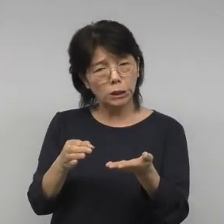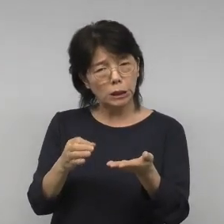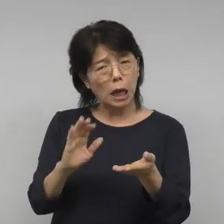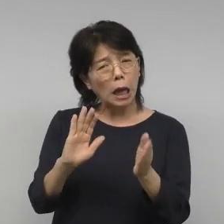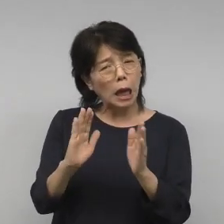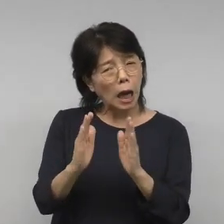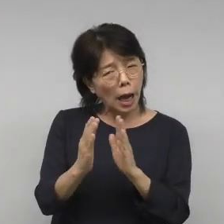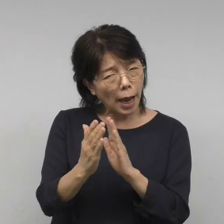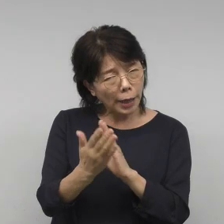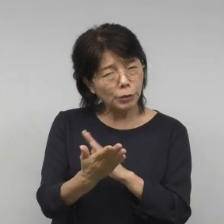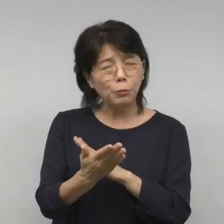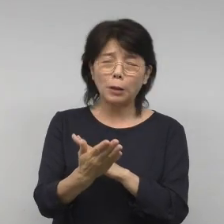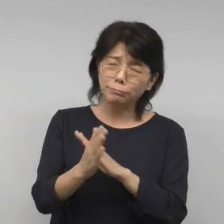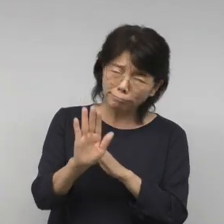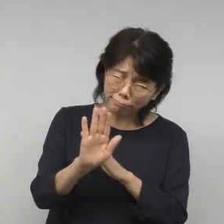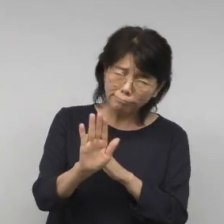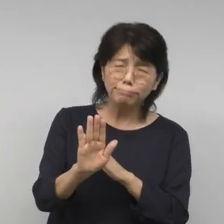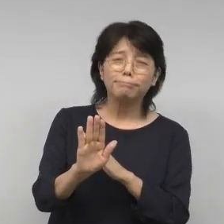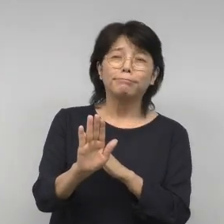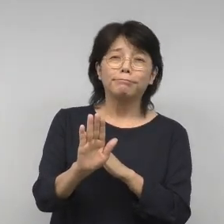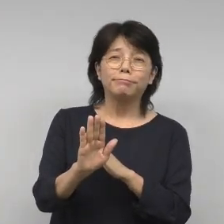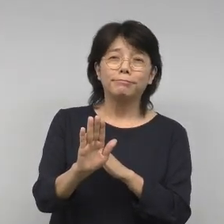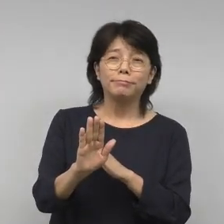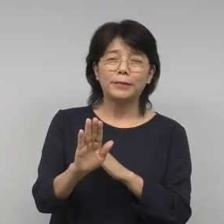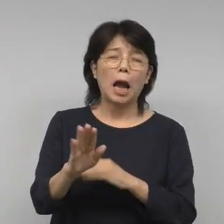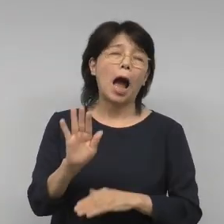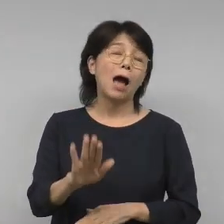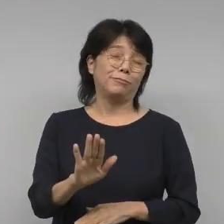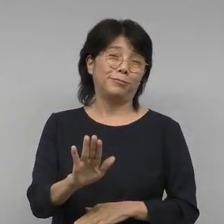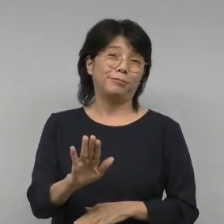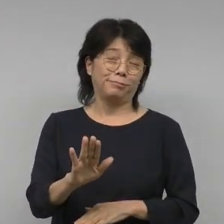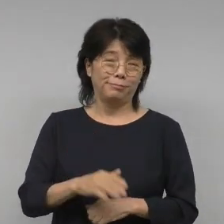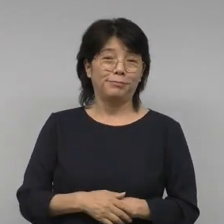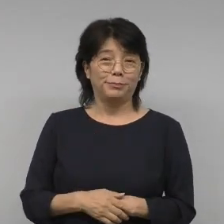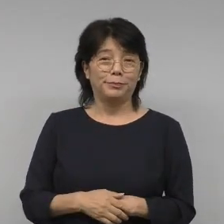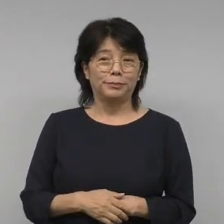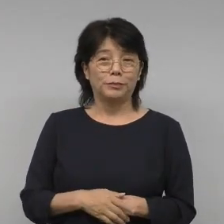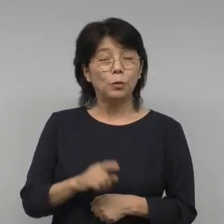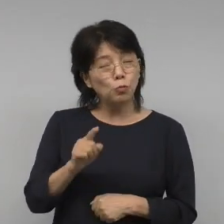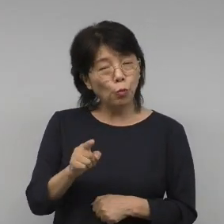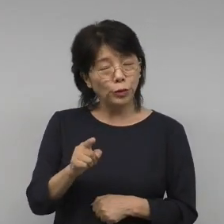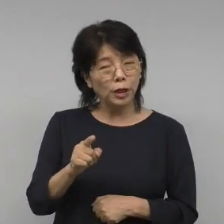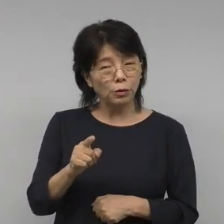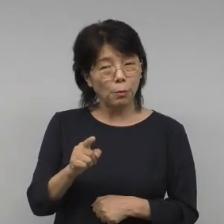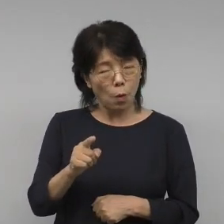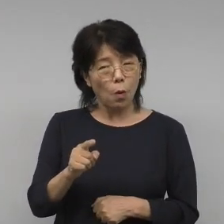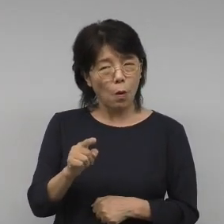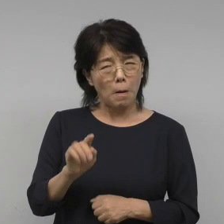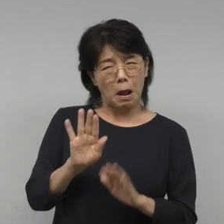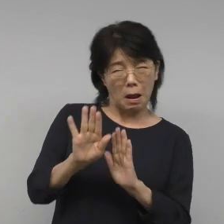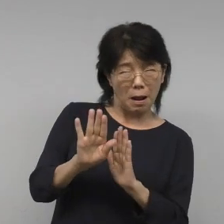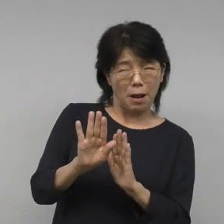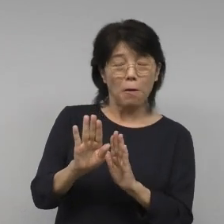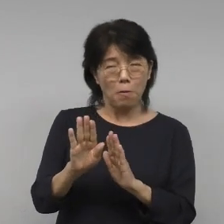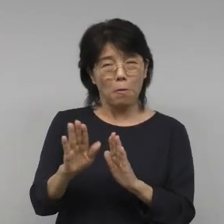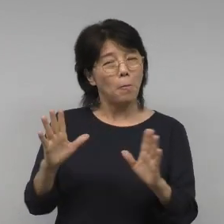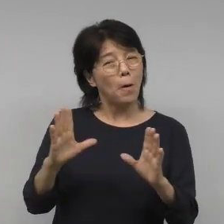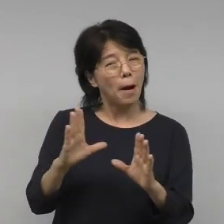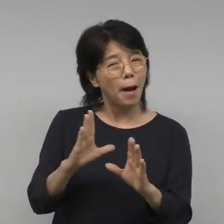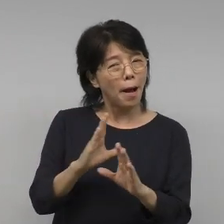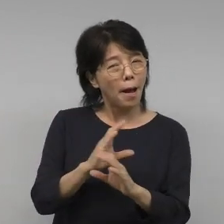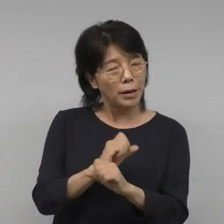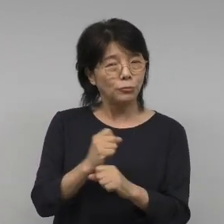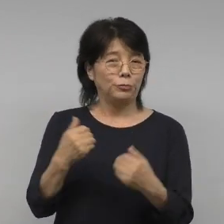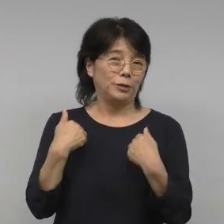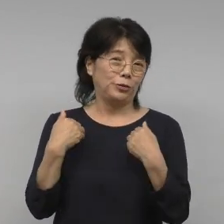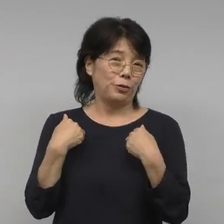がやっぱり抵抗感があるというふうなことでありますので、そういったものの抵抗感の払拭が必要ではないか